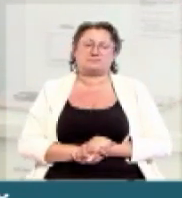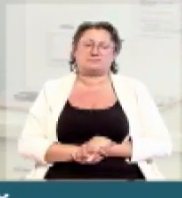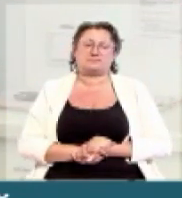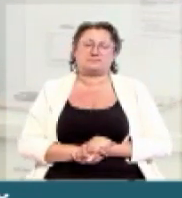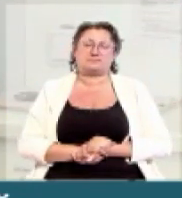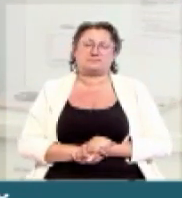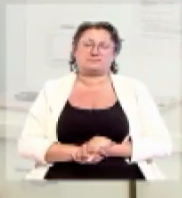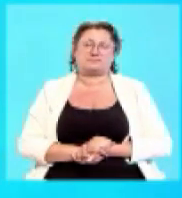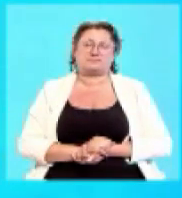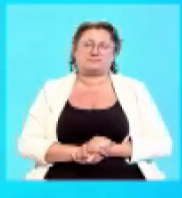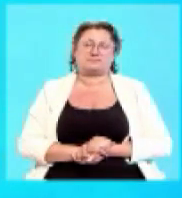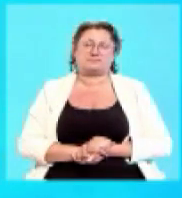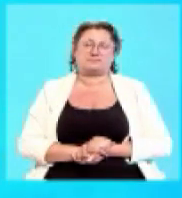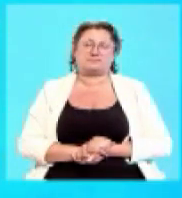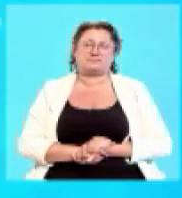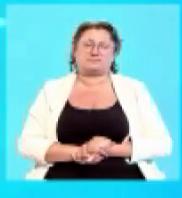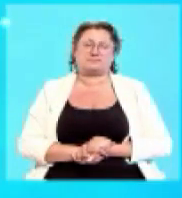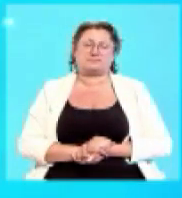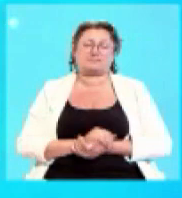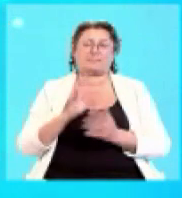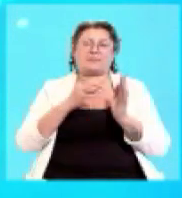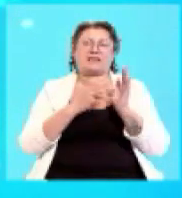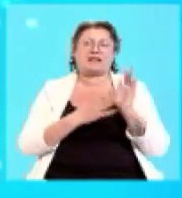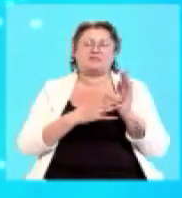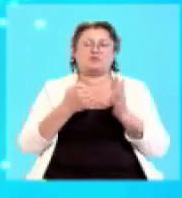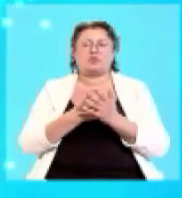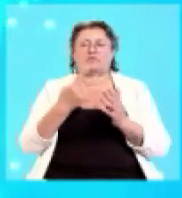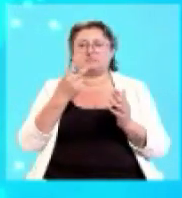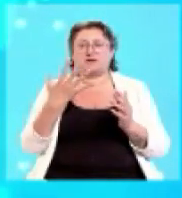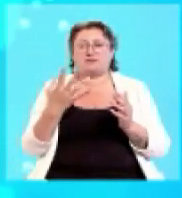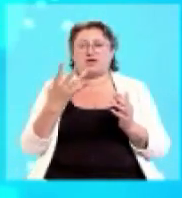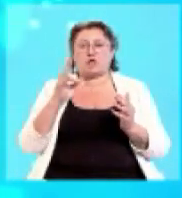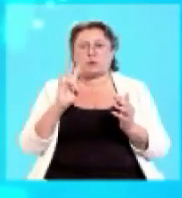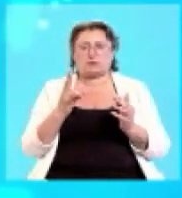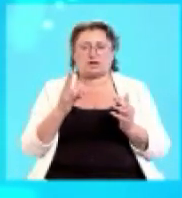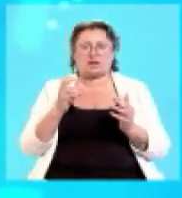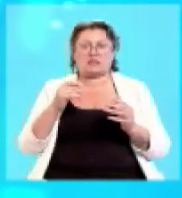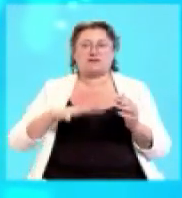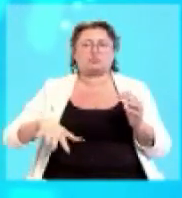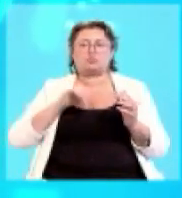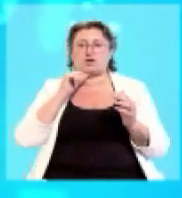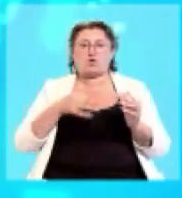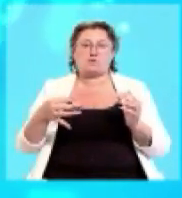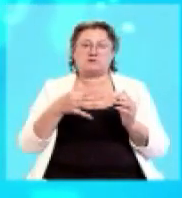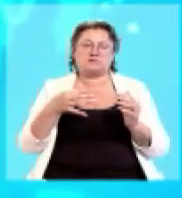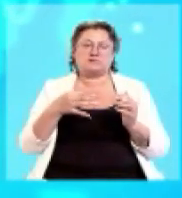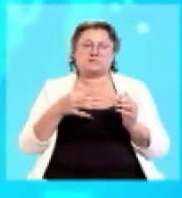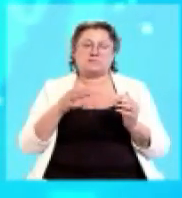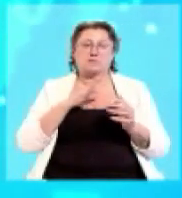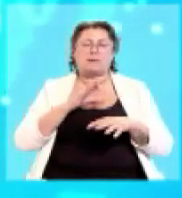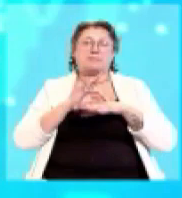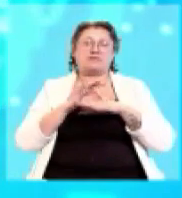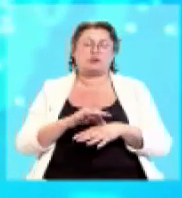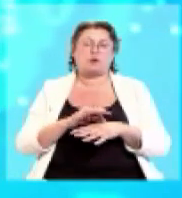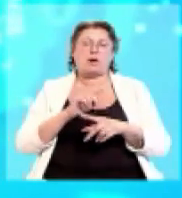телеканал Костанай. С 19 по 25 июня на территории Костанайской области было